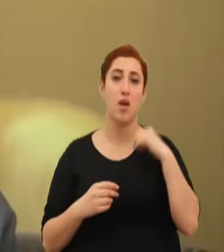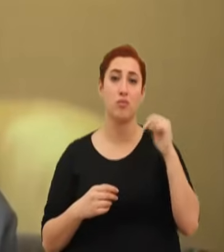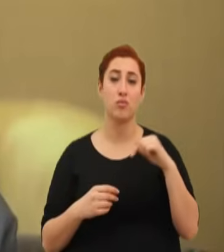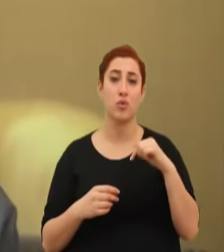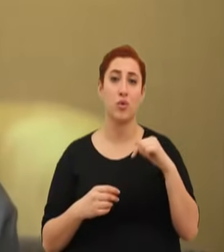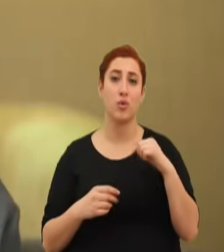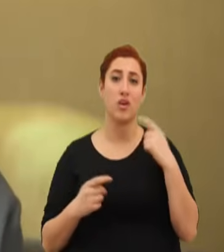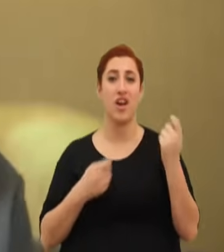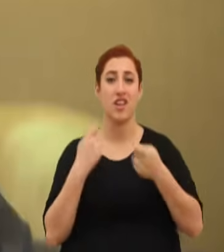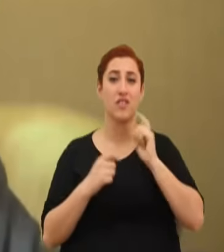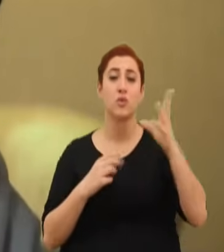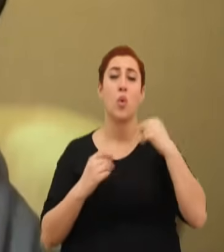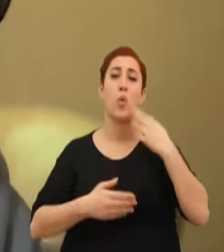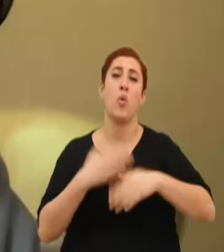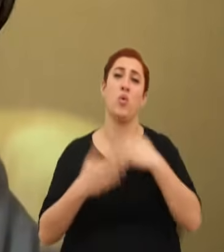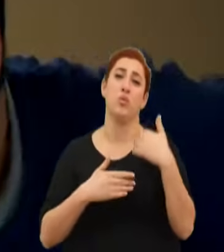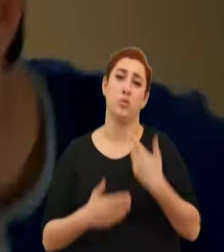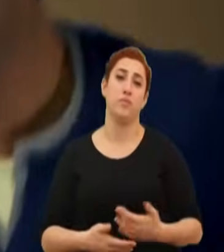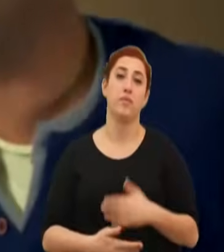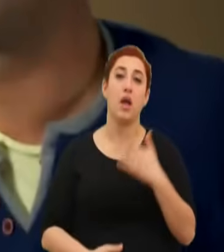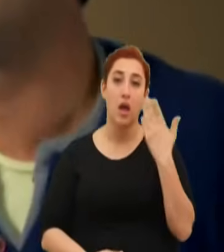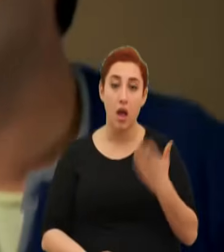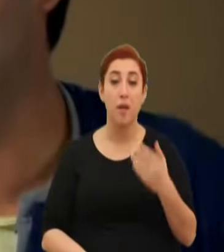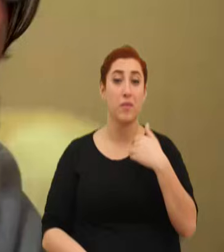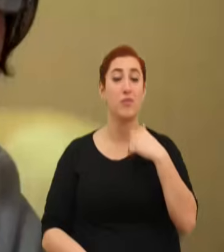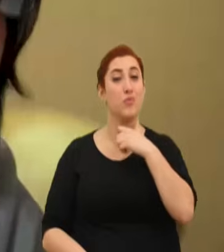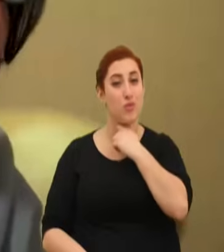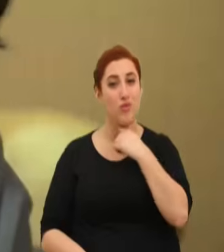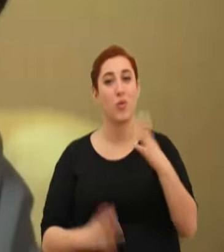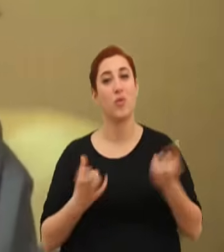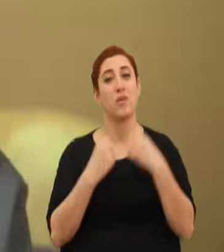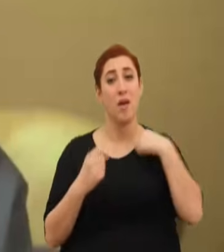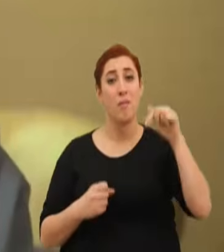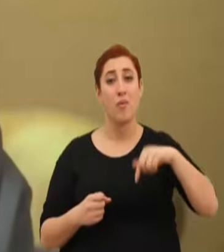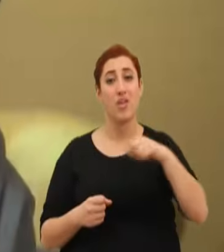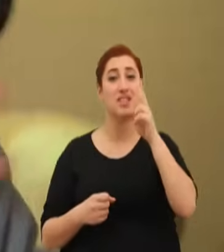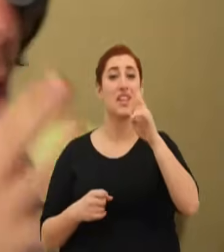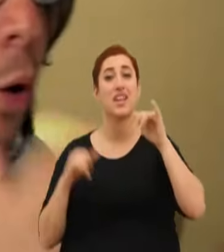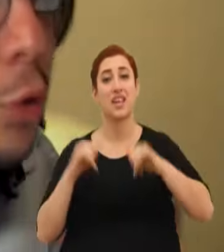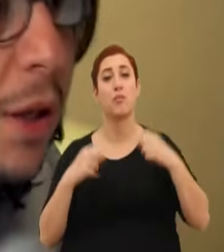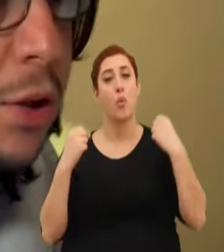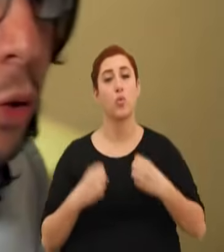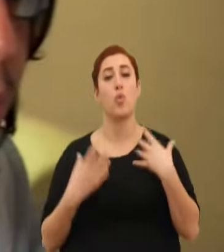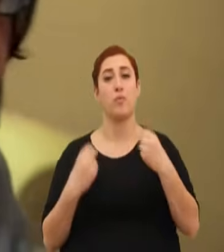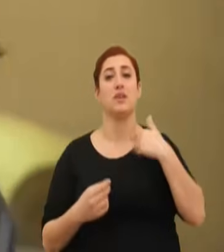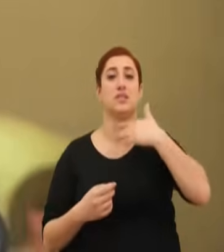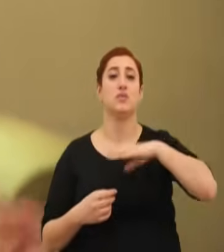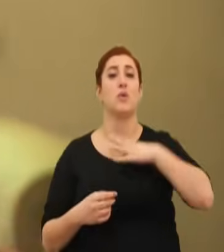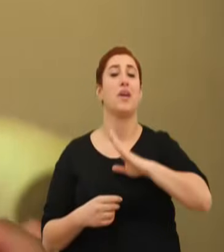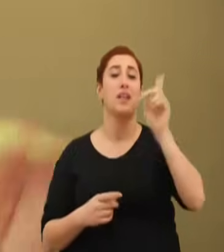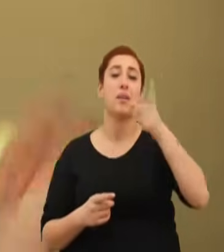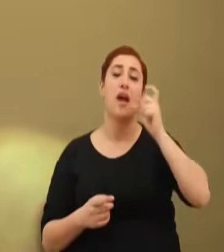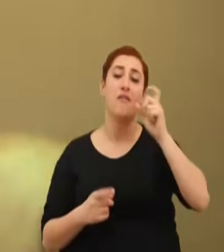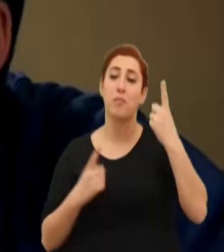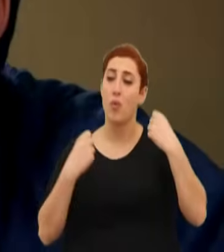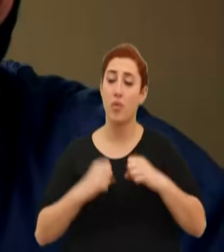bu aktivitelerden çok yoruldum kardeşim ya. Beni ne olursun kurtar. Ben de böyle senin gibi oturmak istiyorum ya. Gideyim bir